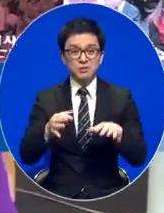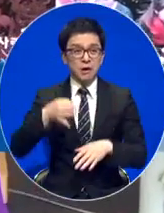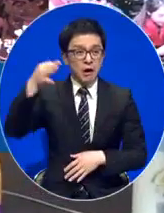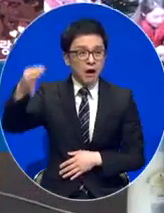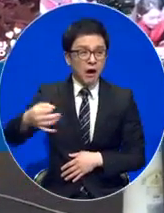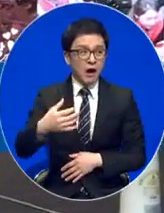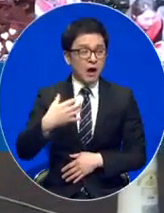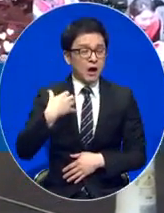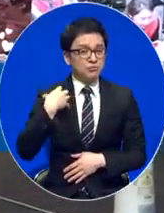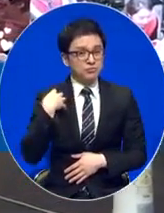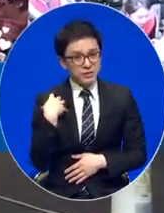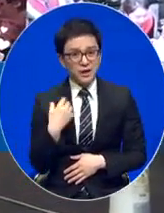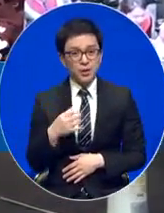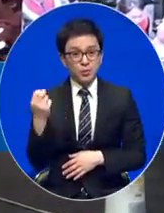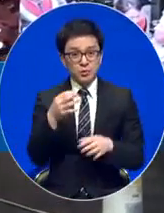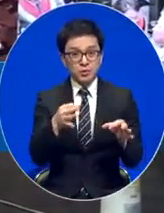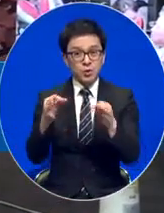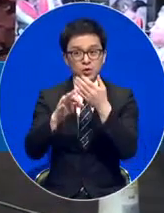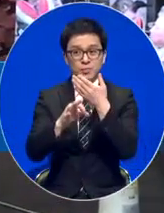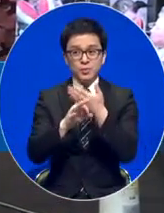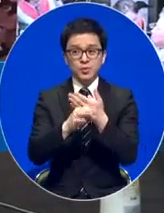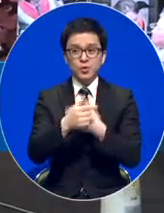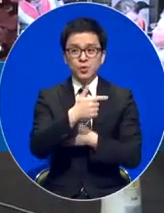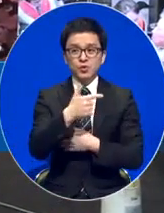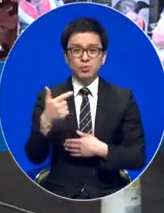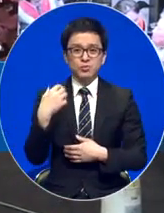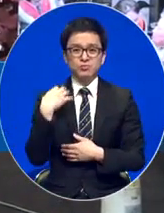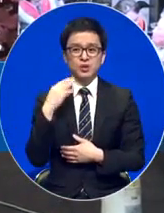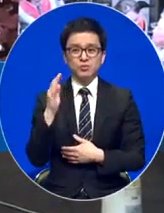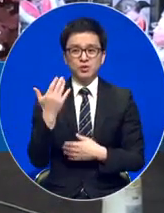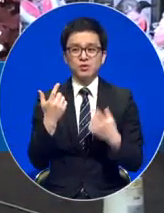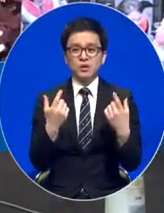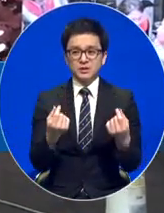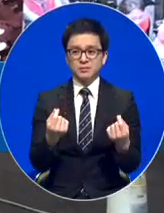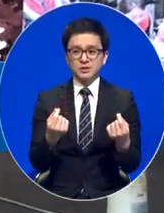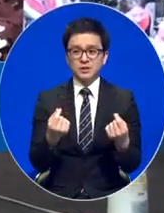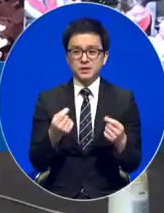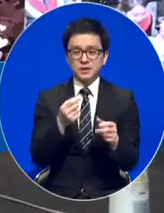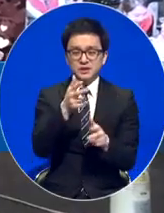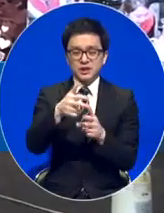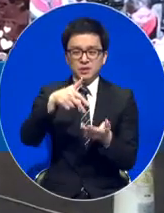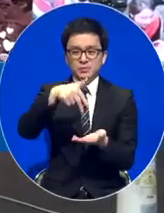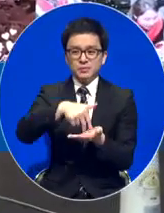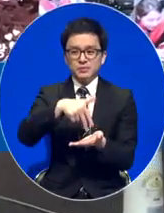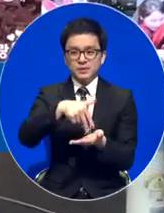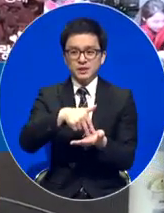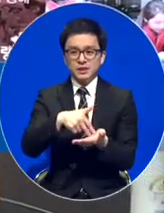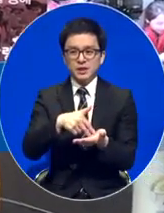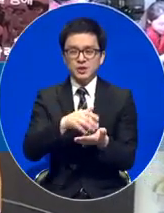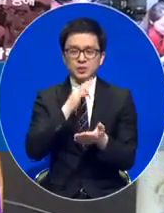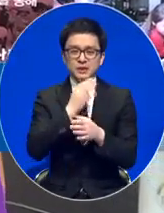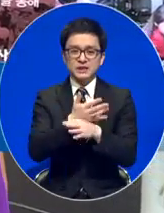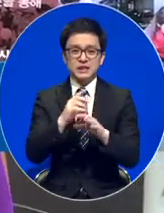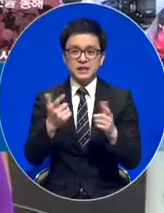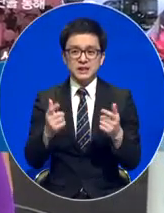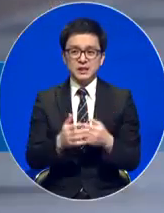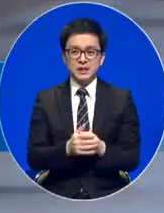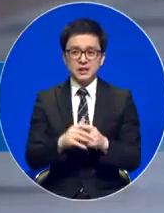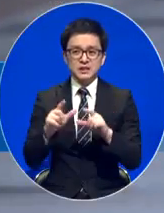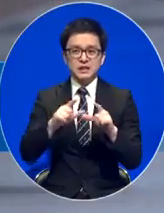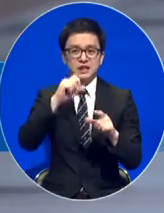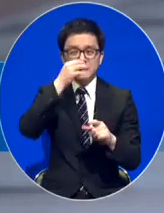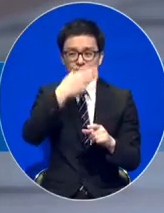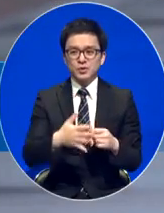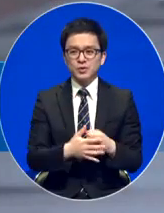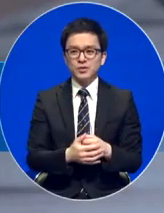내고 있는데 또 오르면은 너무 부담이 되고 사업자로서 장난 아니야. 생계가 조금 힘들어.